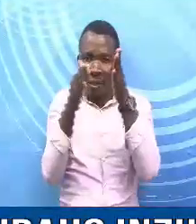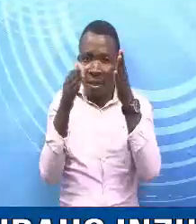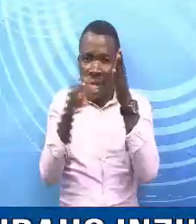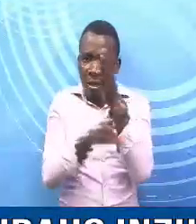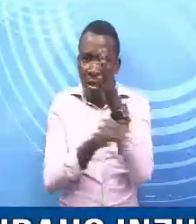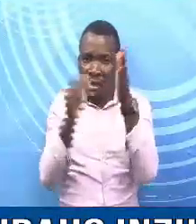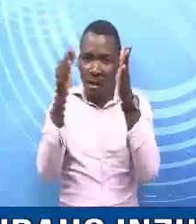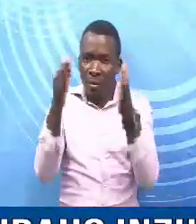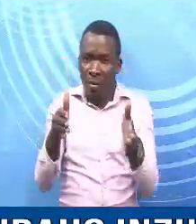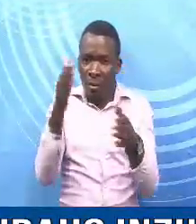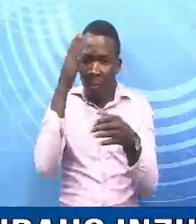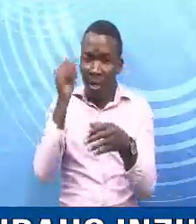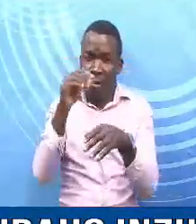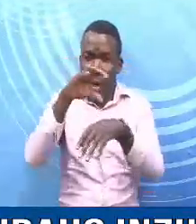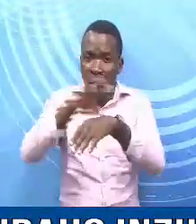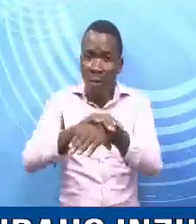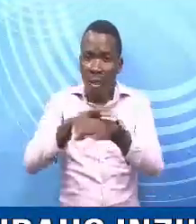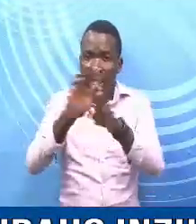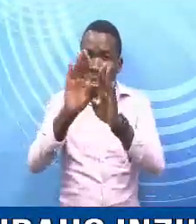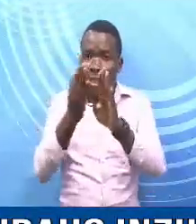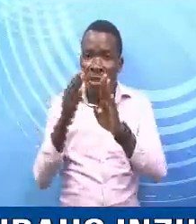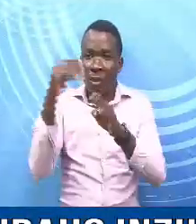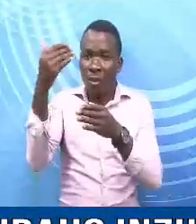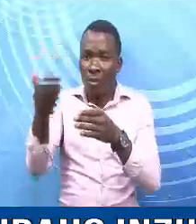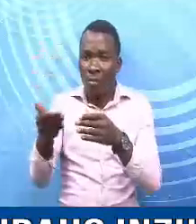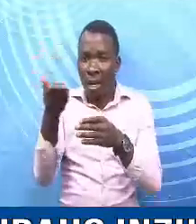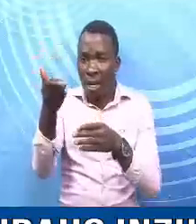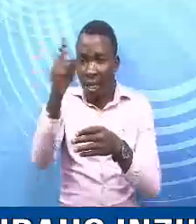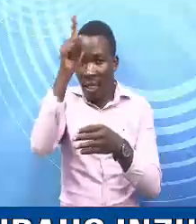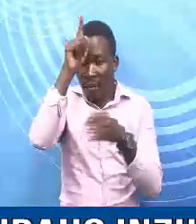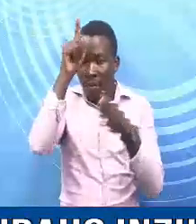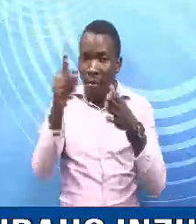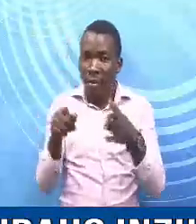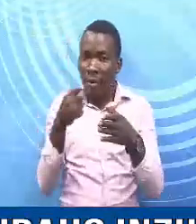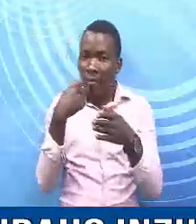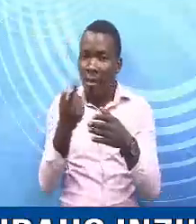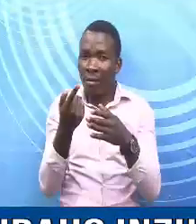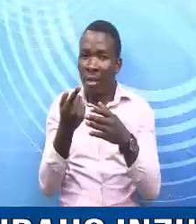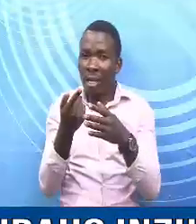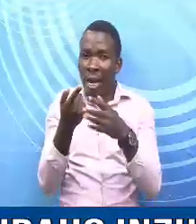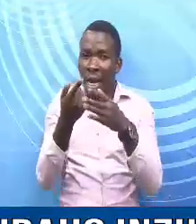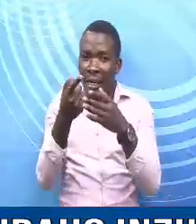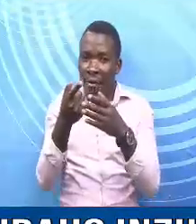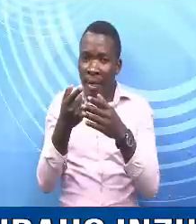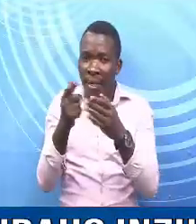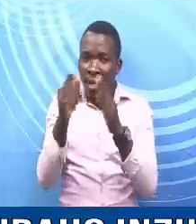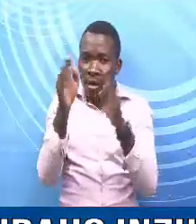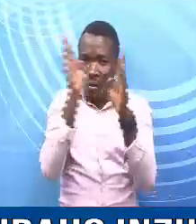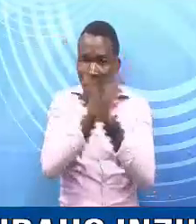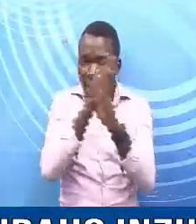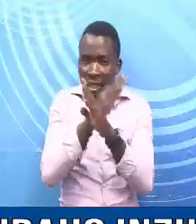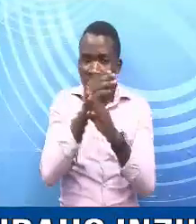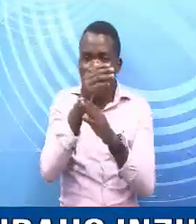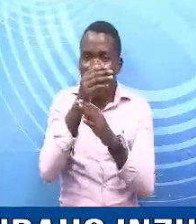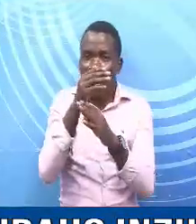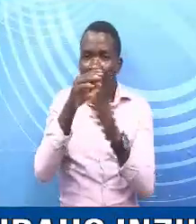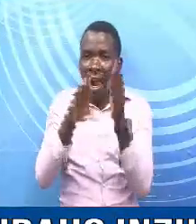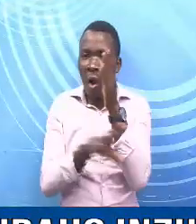banabafatanye ibihanga bakagira n'umuturage ngo bavuga ko ari we ndiri y'ibyo bisambo ngo ariko agakingirwa ikibaba n'uyu mukozi